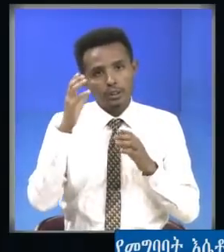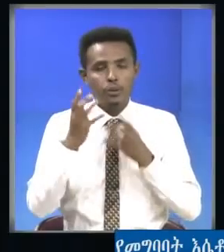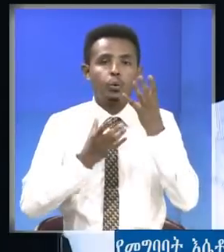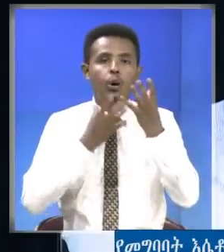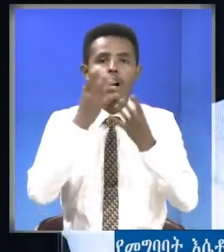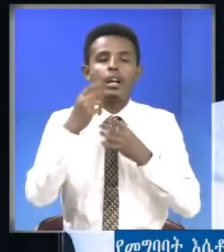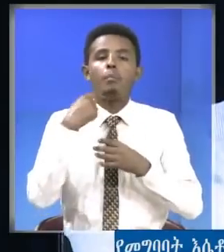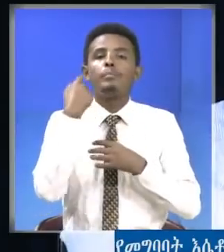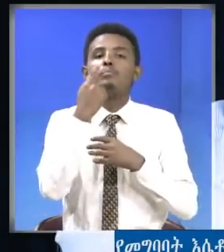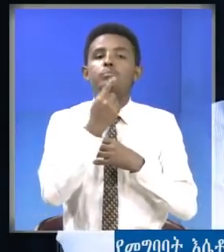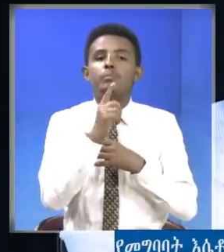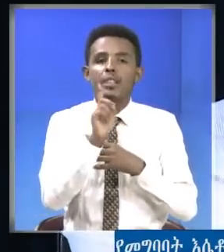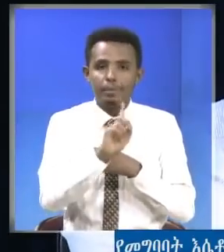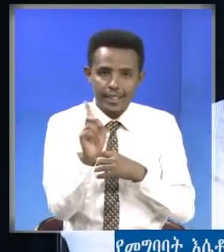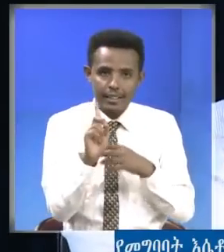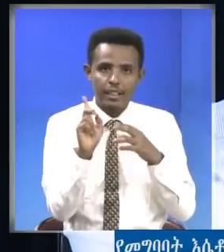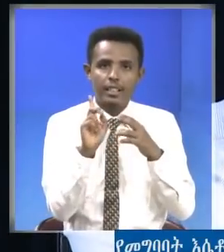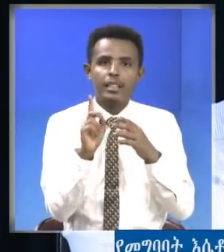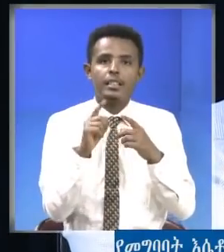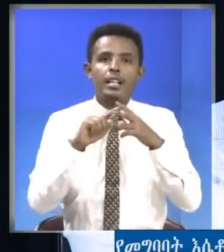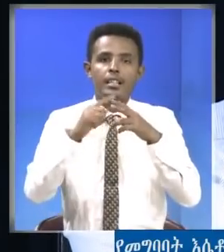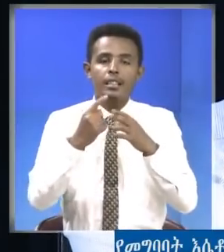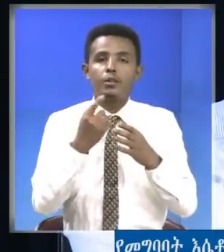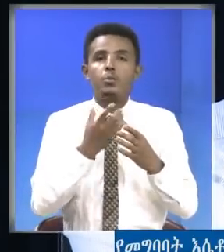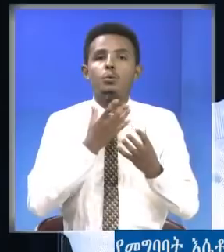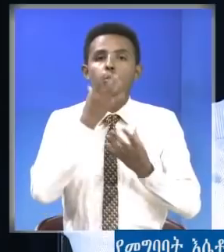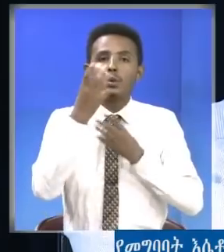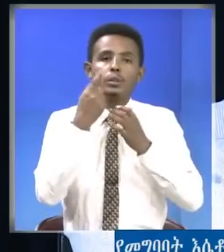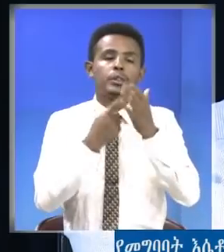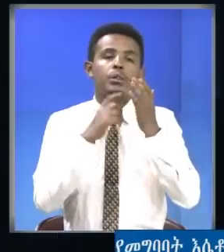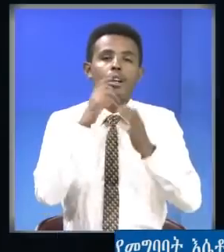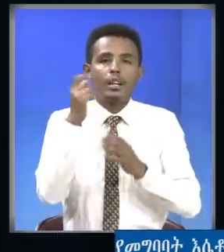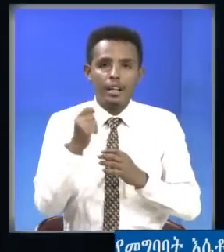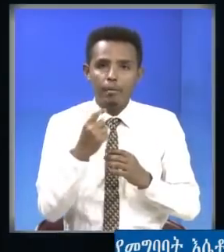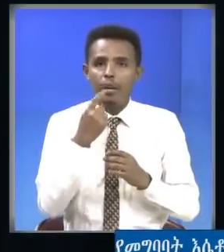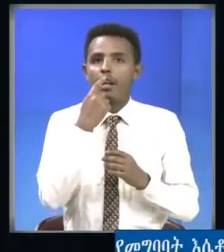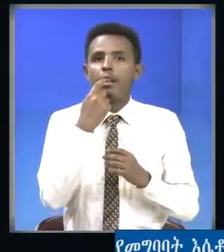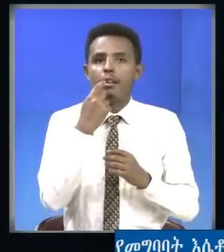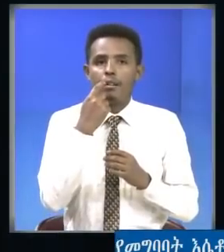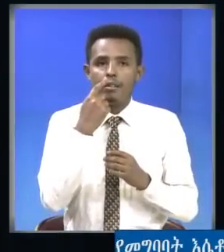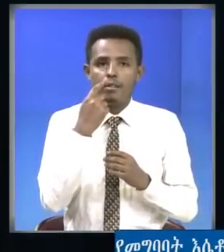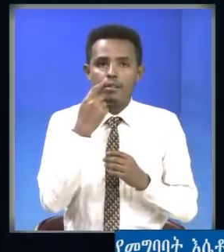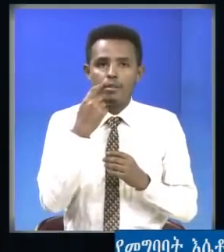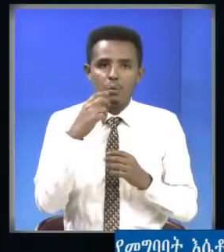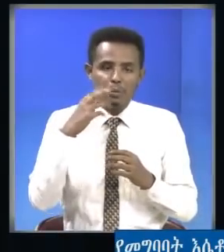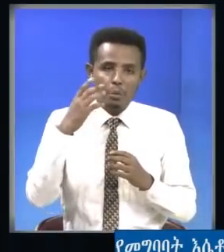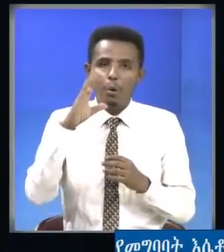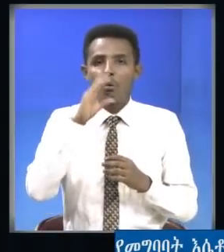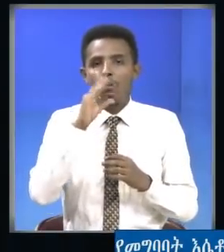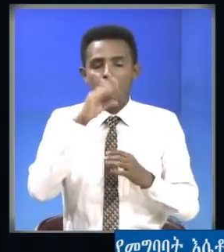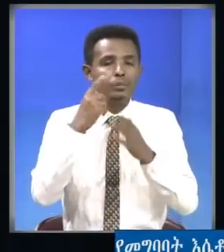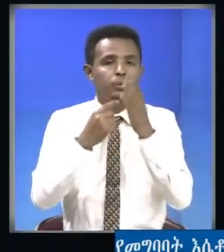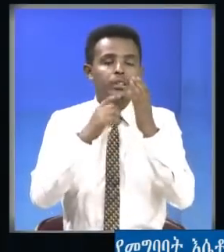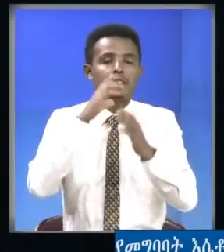ከምን ተነስተን ነው ግን? ጩኸት ብቻውን አይደለም፣ ምላስ አይደለም። የምላስ ጫፍ ሳይሆን የልብ ጫፍ